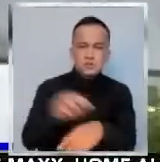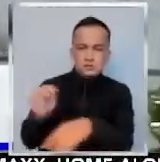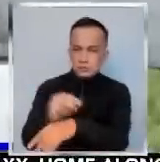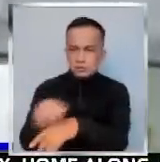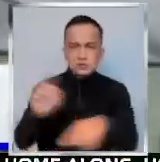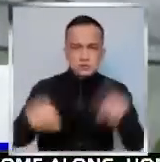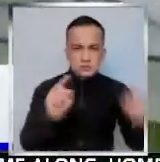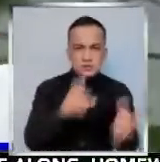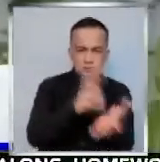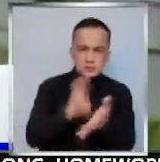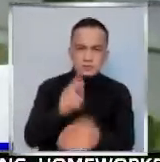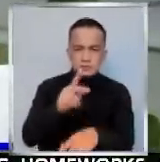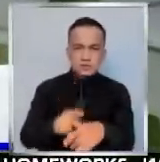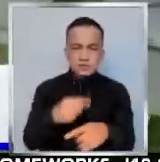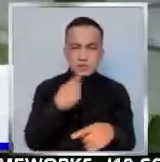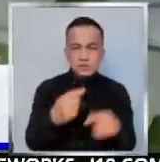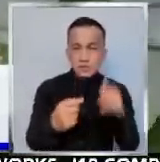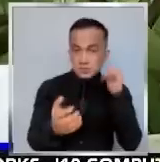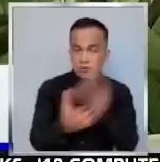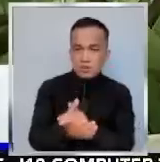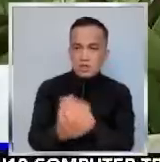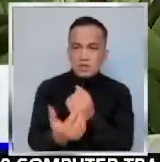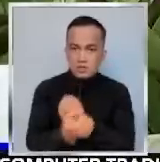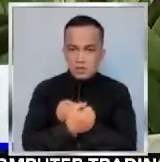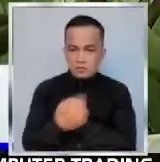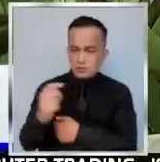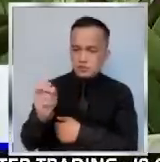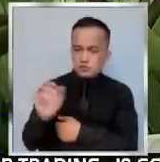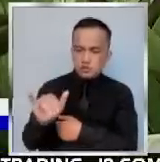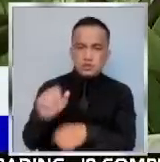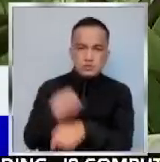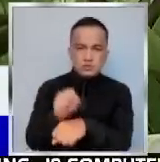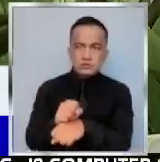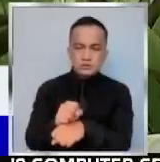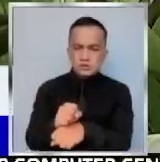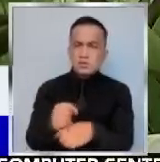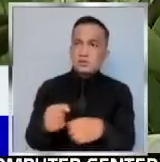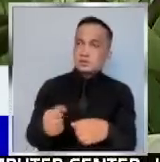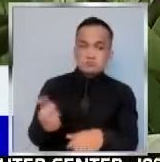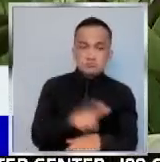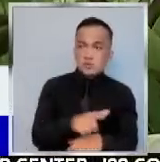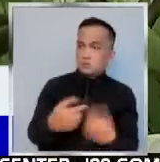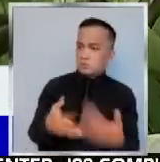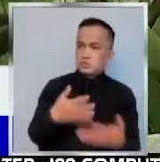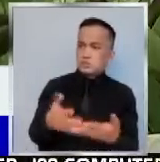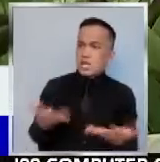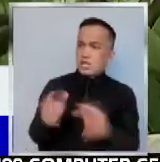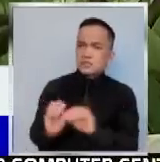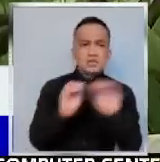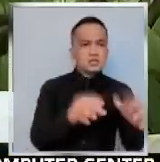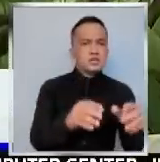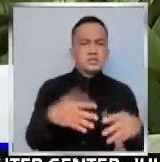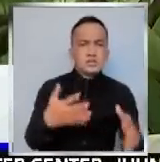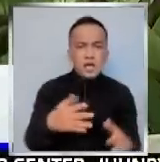si Jessa, mahal na mahal ni Troy ang kanyang trabaho. Kahit saan ipatapon niya, nagpunta sila ng Porac, Davao,